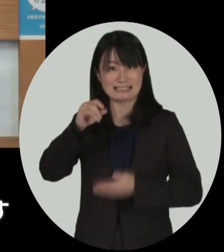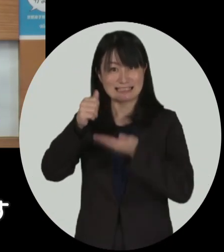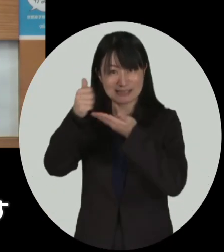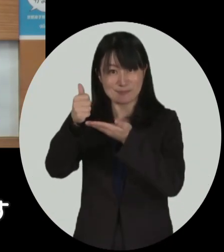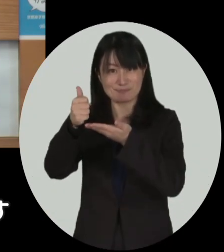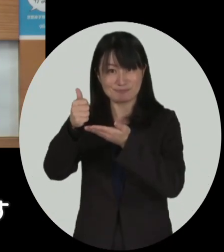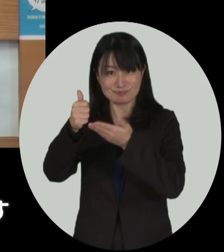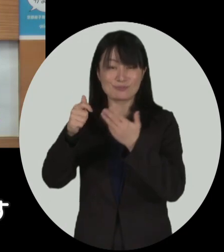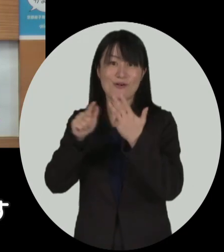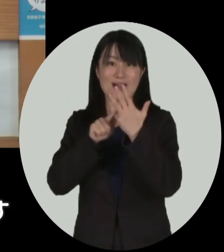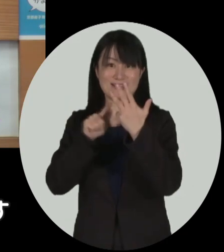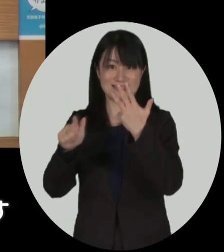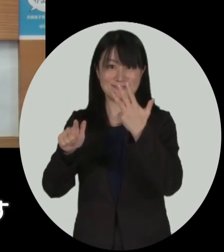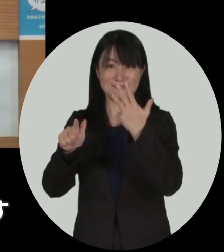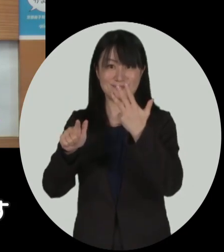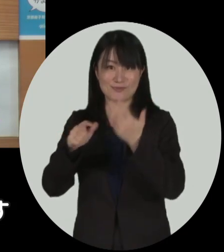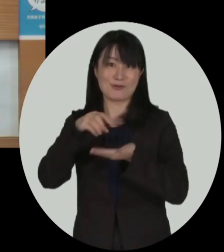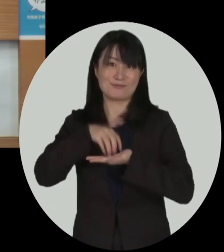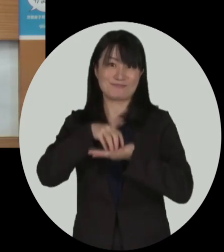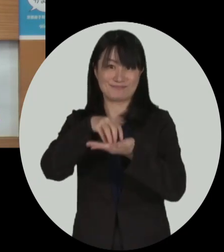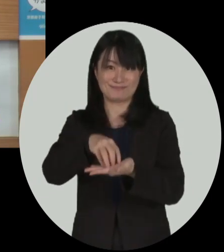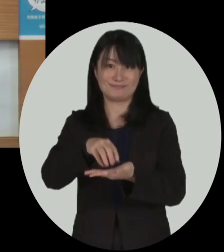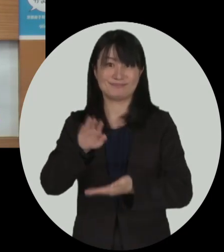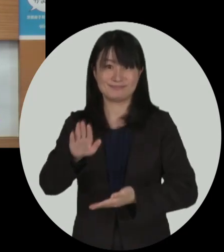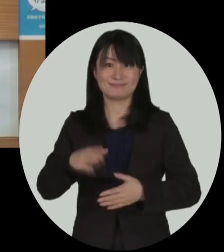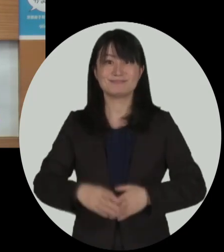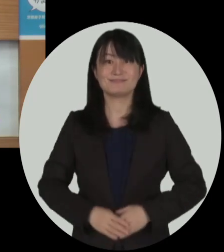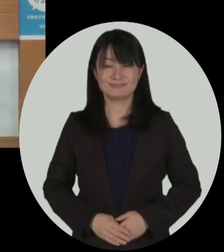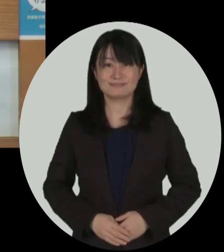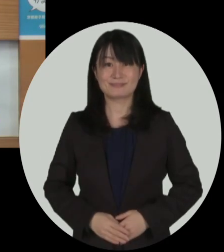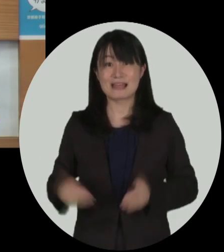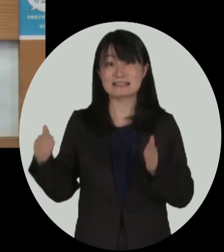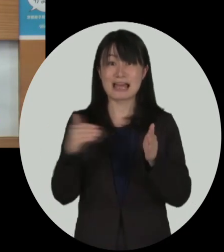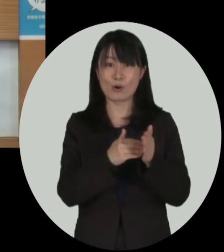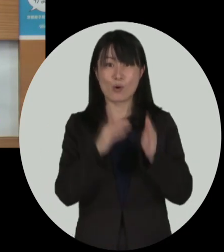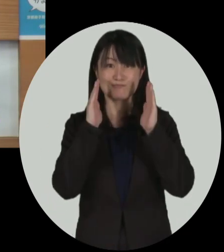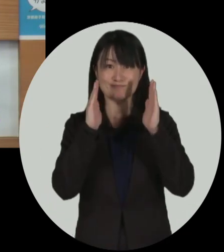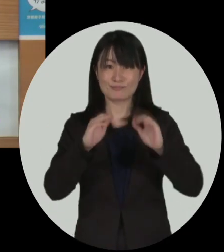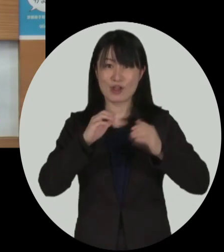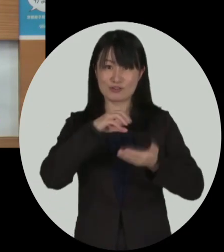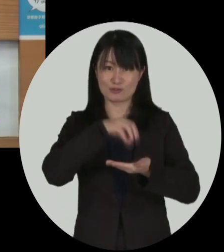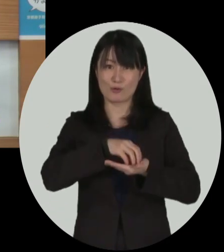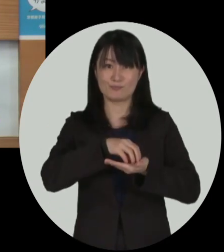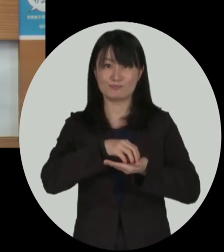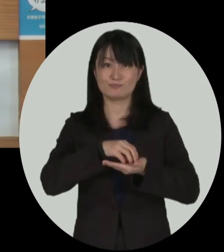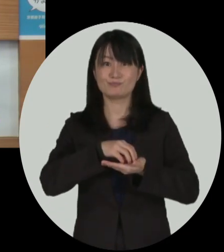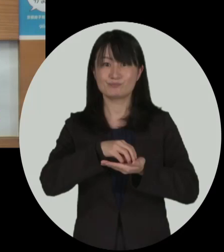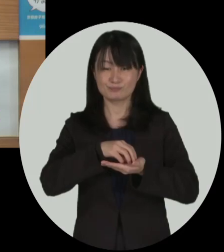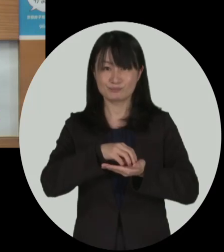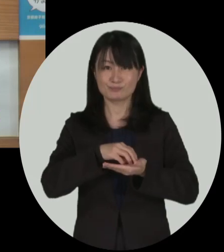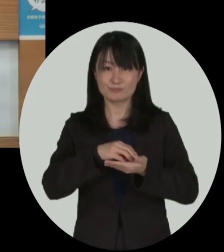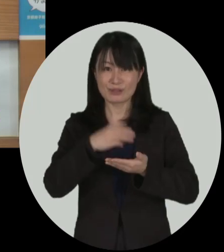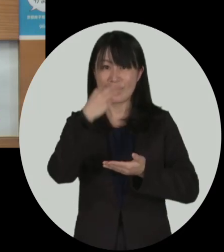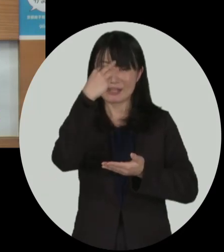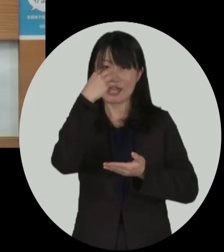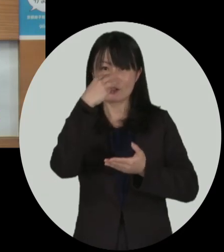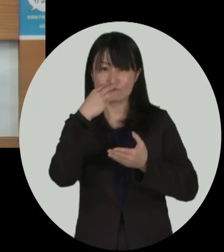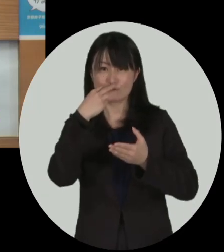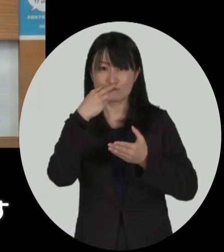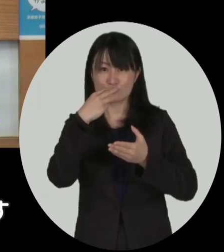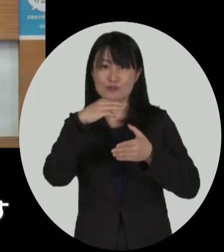を功労賞として表彰させていただきます。最後に奨励賞でございます。この賞は新進の芸術家等